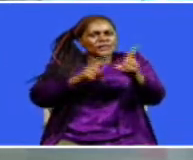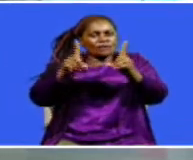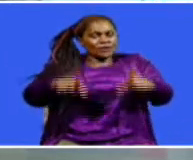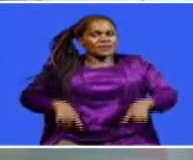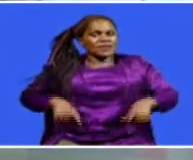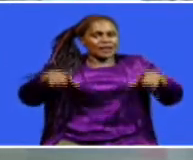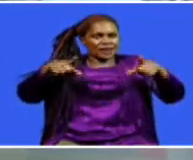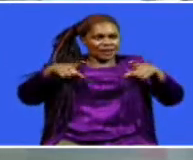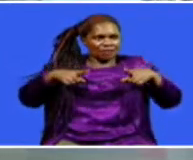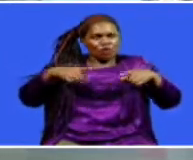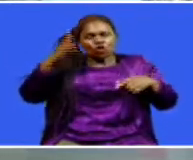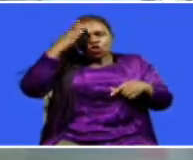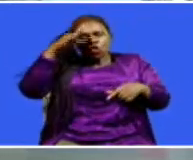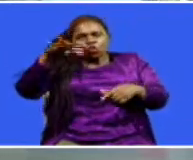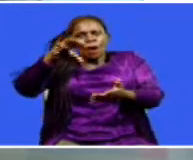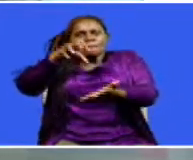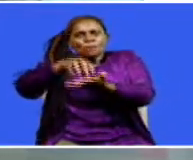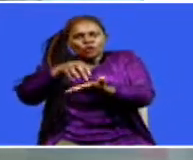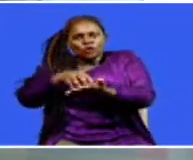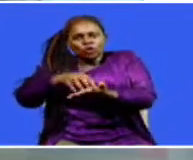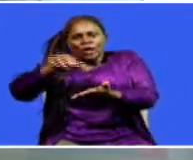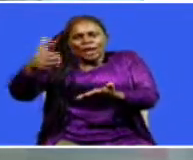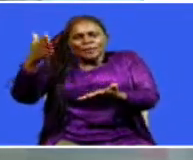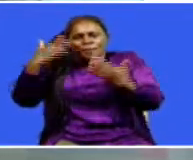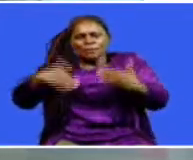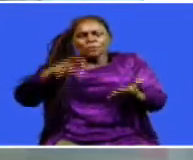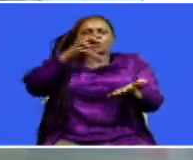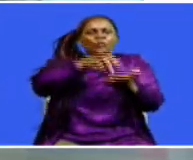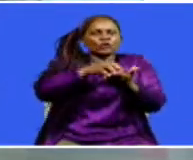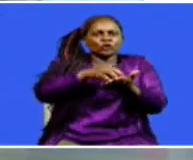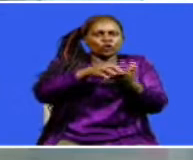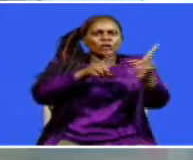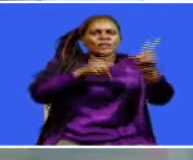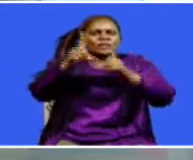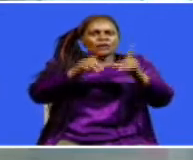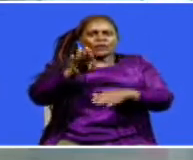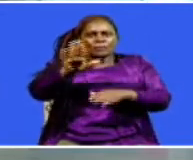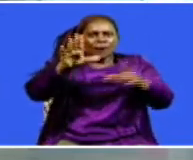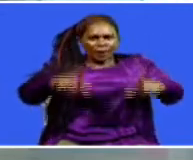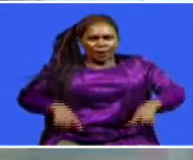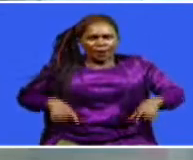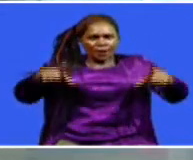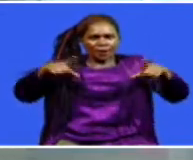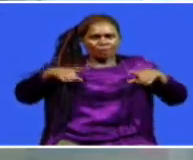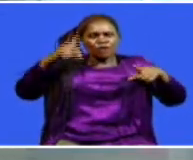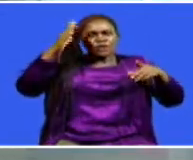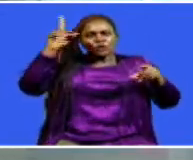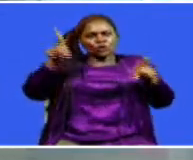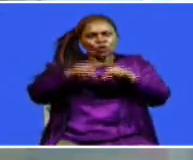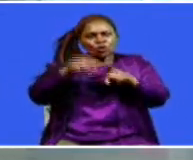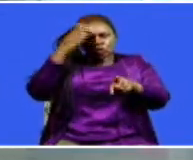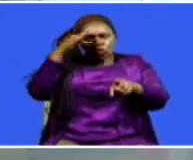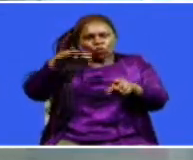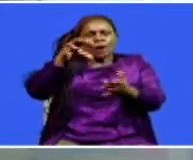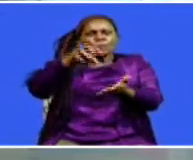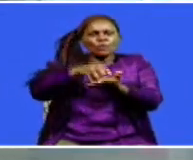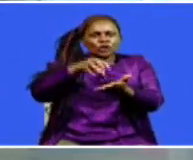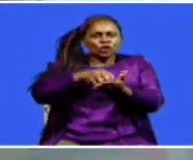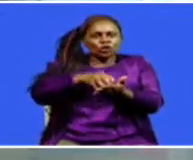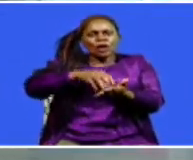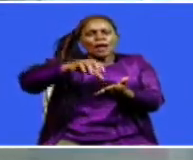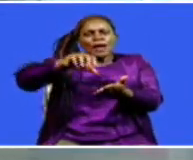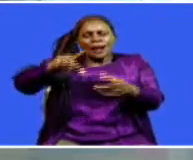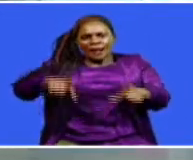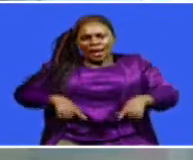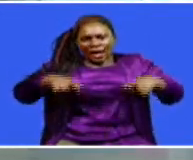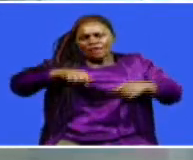maisha. Tambua nafasi yako na nafasi za watu wengine katika safari ya maisha yako. Tambua pia nafasi yako katika safari za